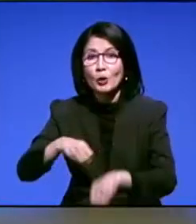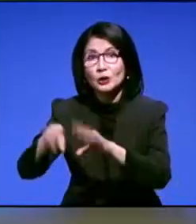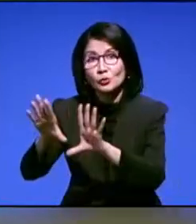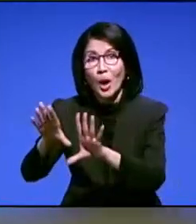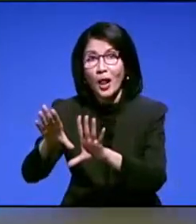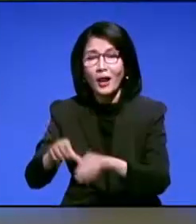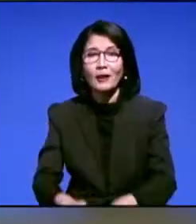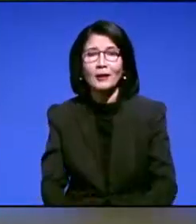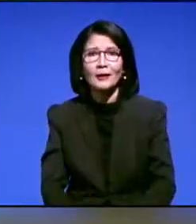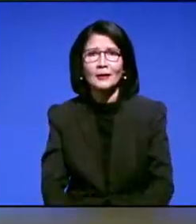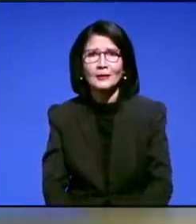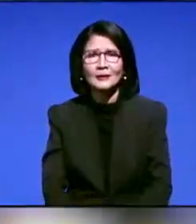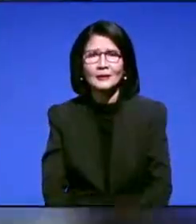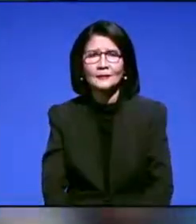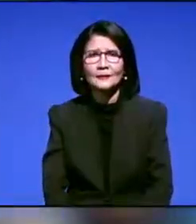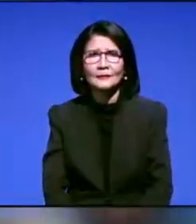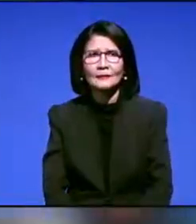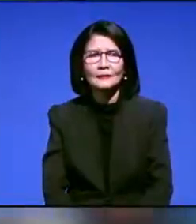seakan-akan diloloskan dari pajak.